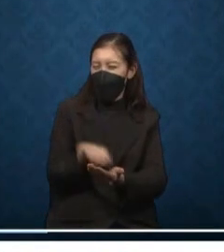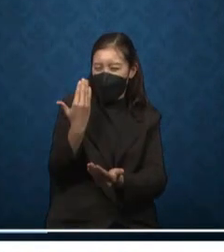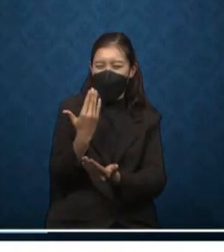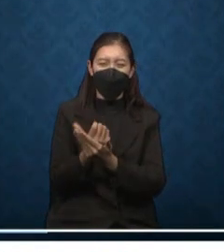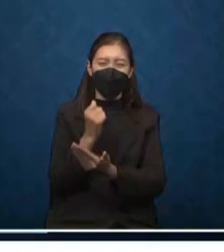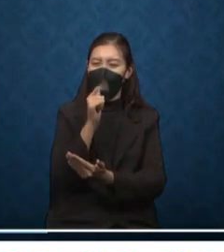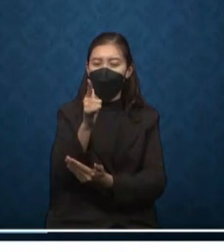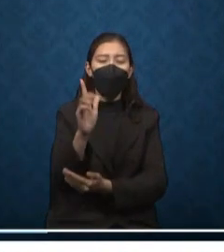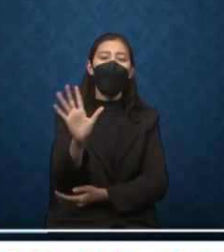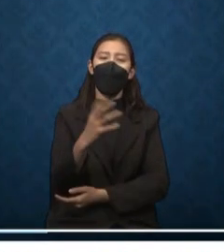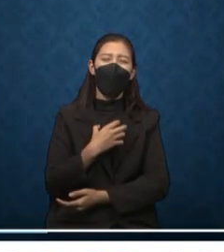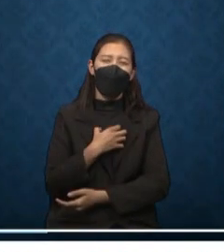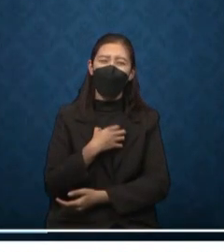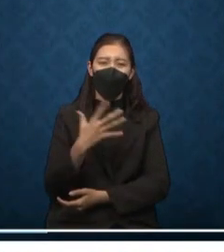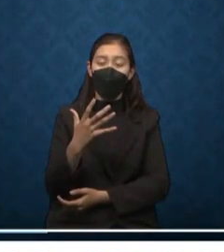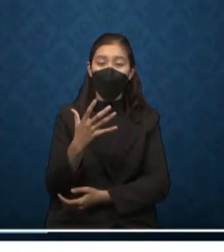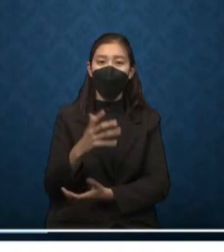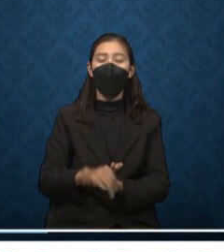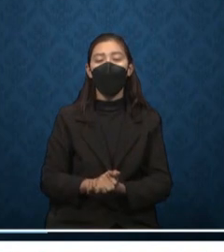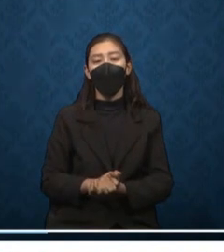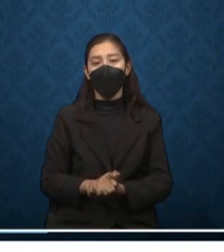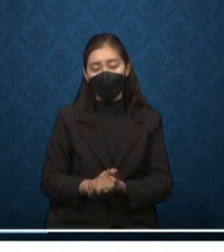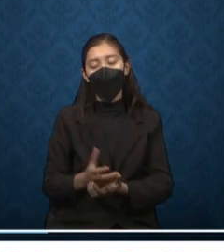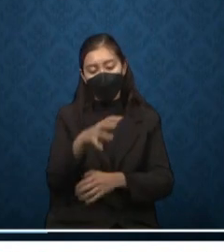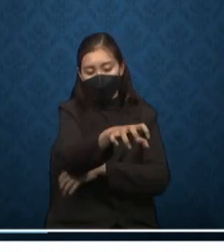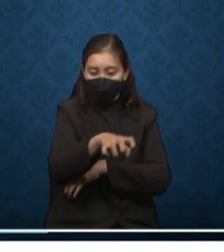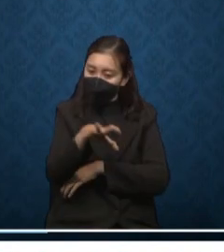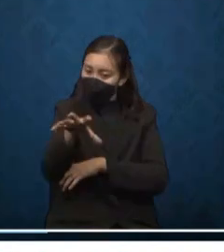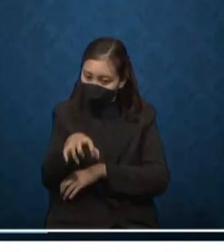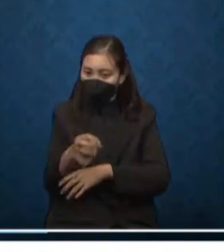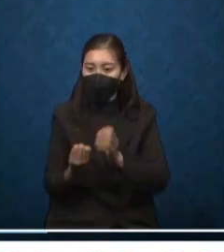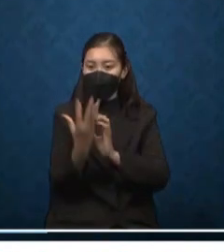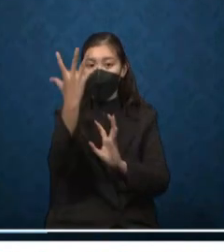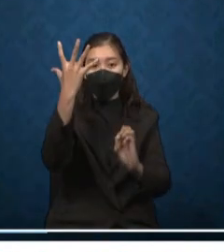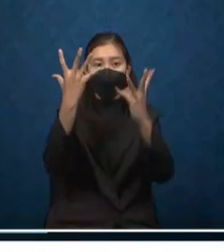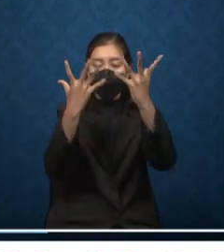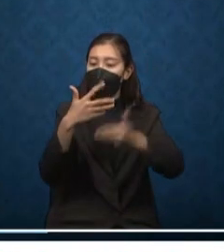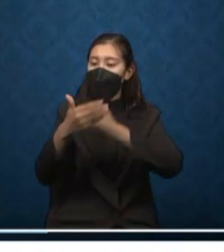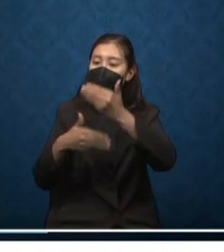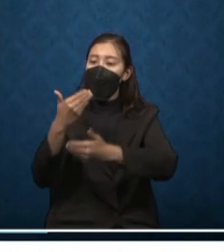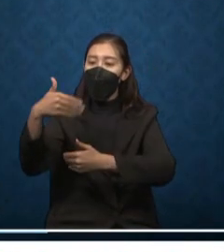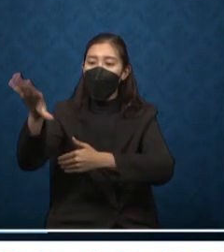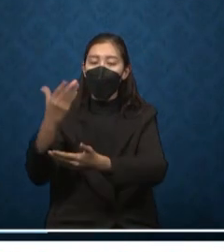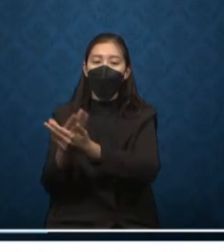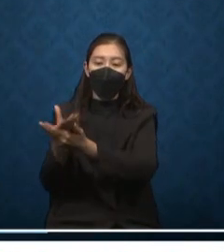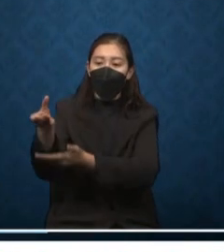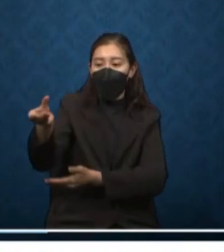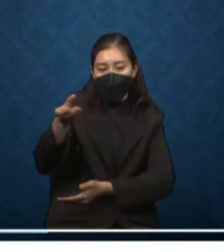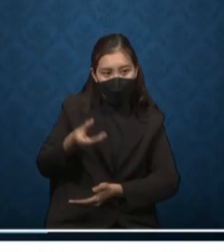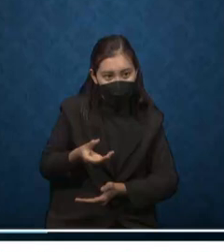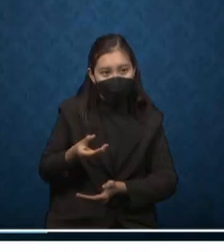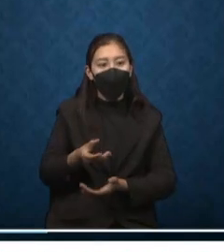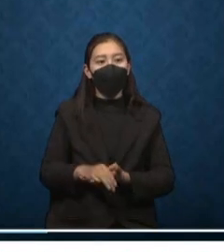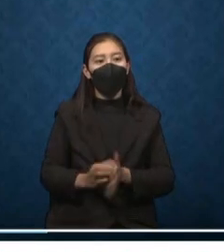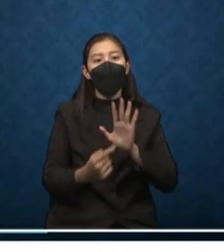บ้างอะไรบ้างขายเป็นรายได้ซะครั้งเดียวจบเสร็จแล้วก็ขุดเป็นร่องน้ำยกร่องขึ้นมาแล้วก็ปลูกสนทะเลลงไปเป็นตัวอย่างอย่